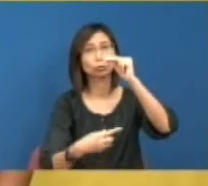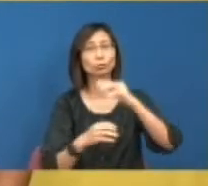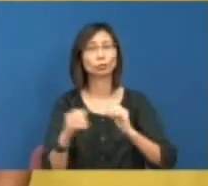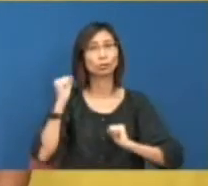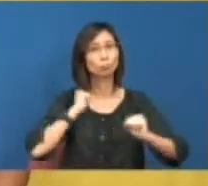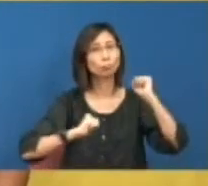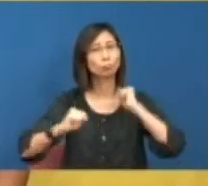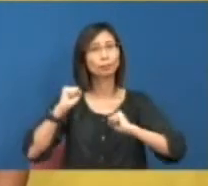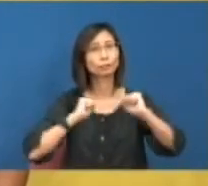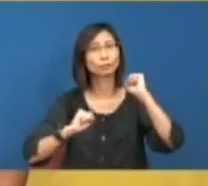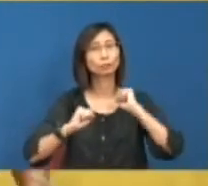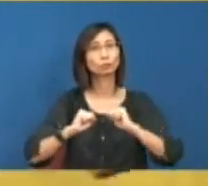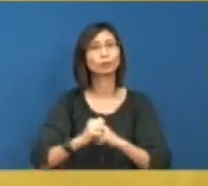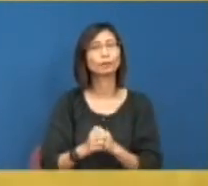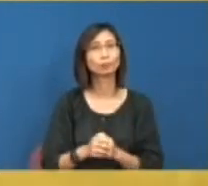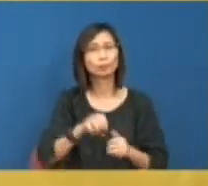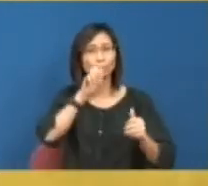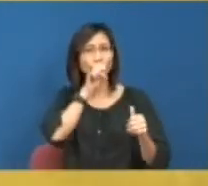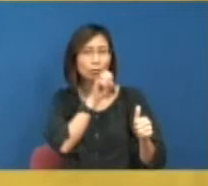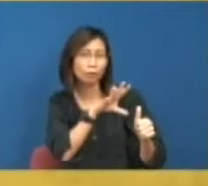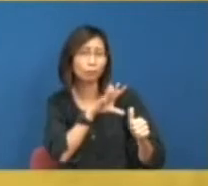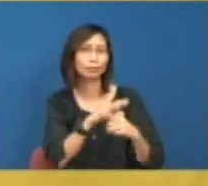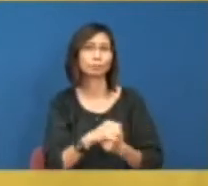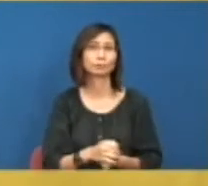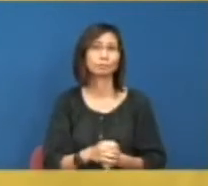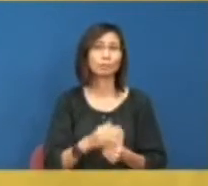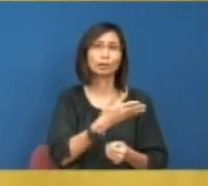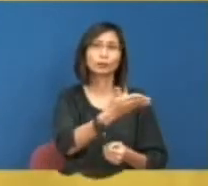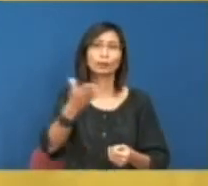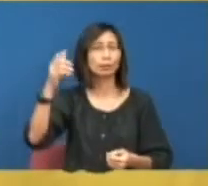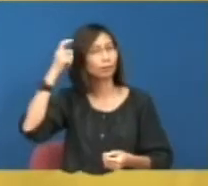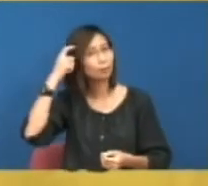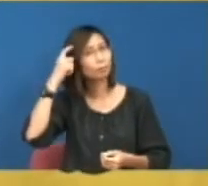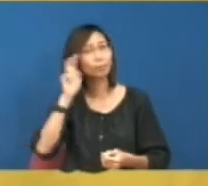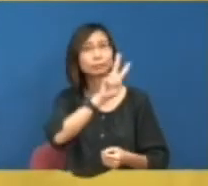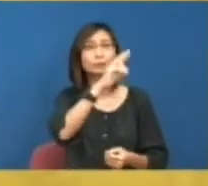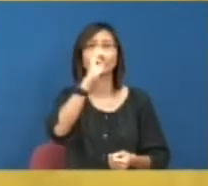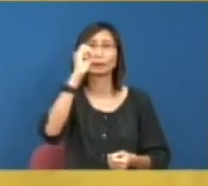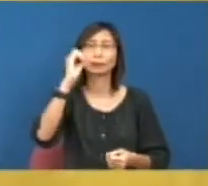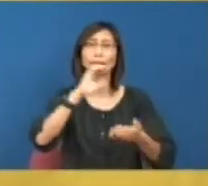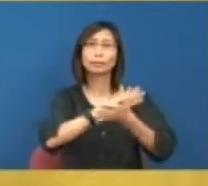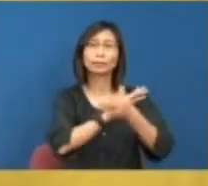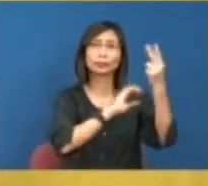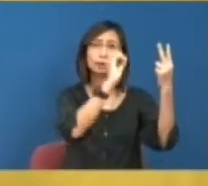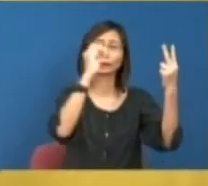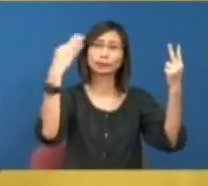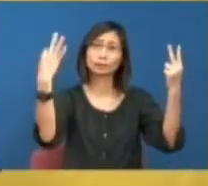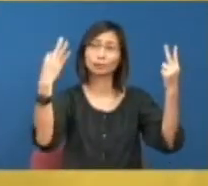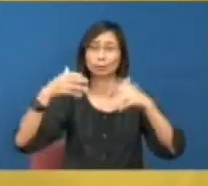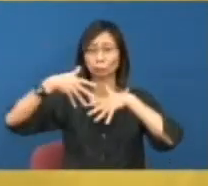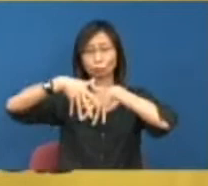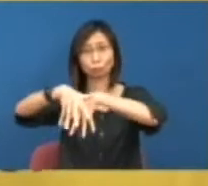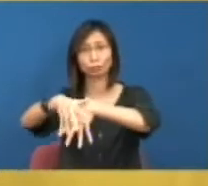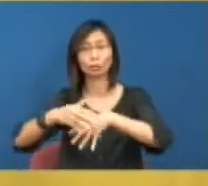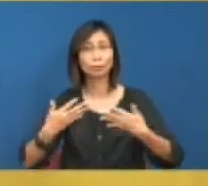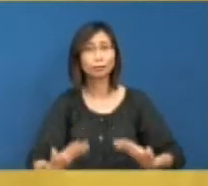七一運動的一個深入的教訓。大家想一想，在2003年50萬人上了街了，今天我們有22